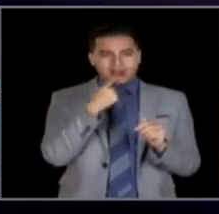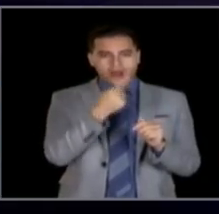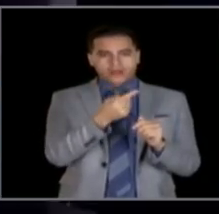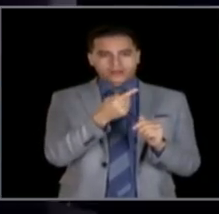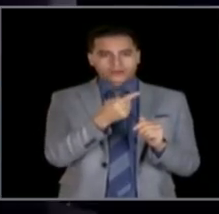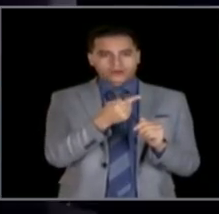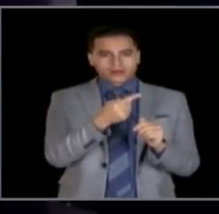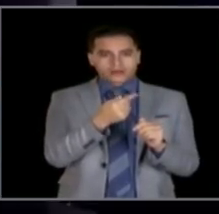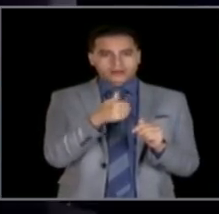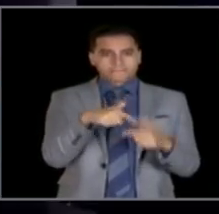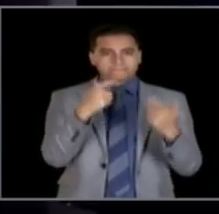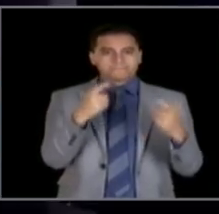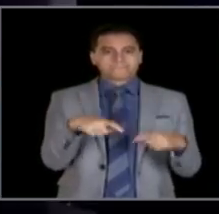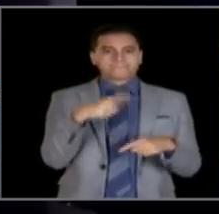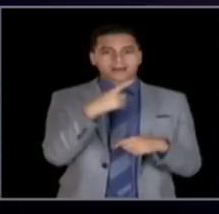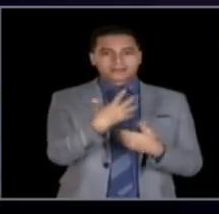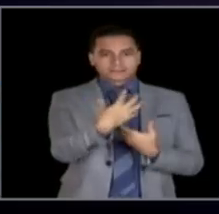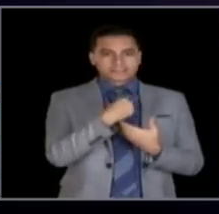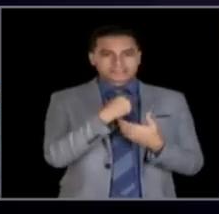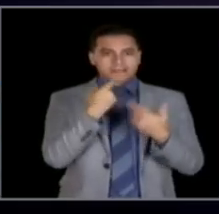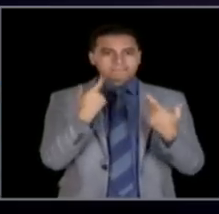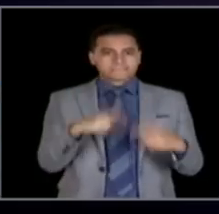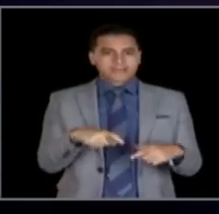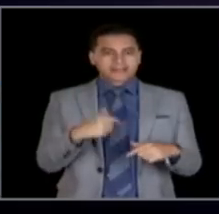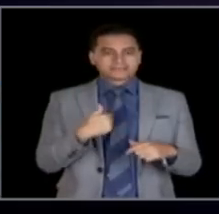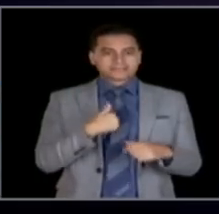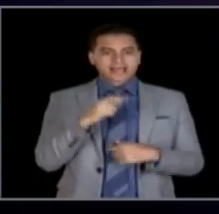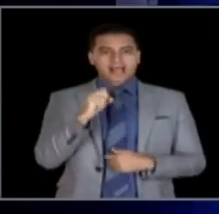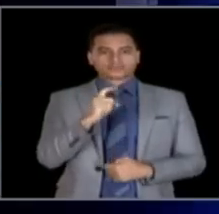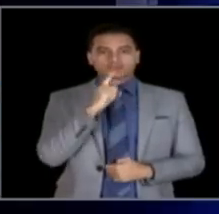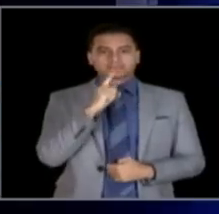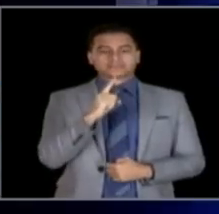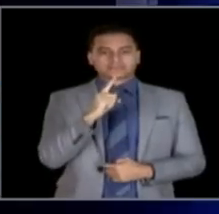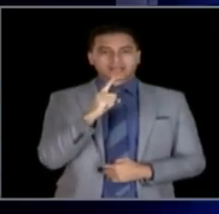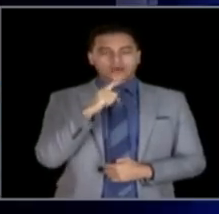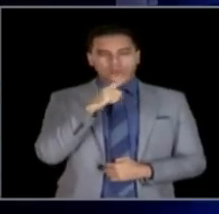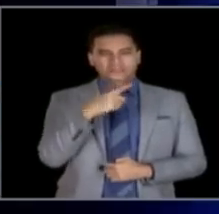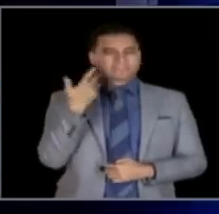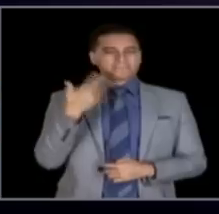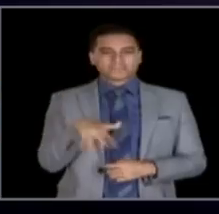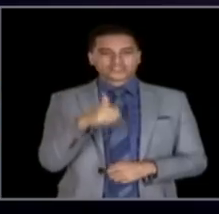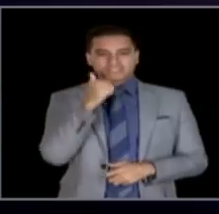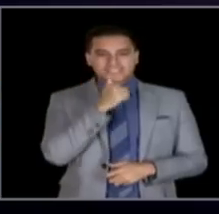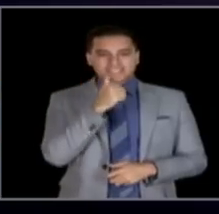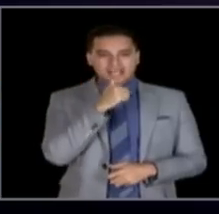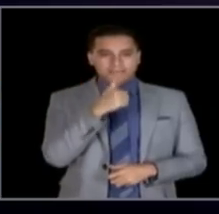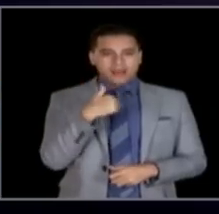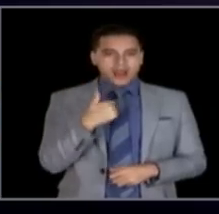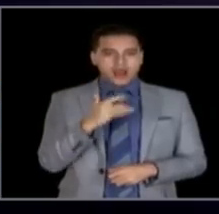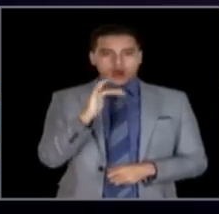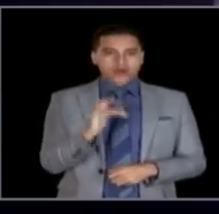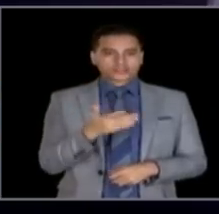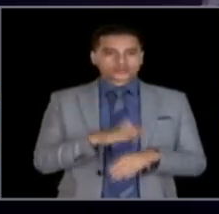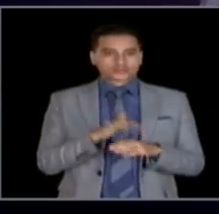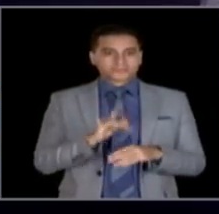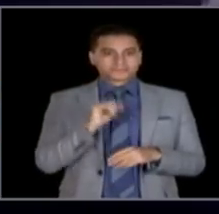وقال له بلدكو احتلت بلدي 25 سنة وانت مش قادر تتحمل ان انا